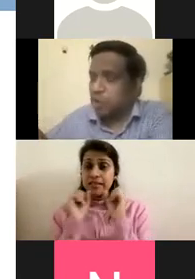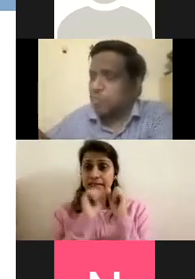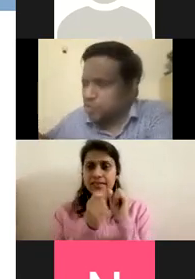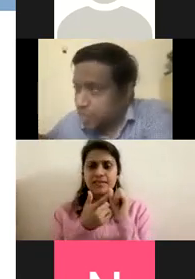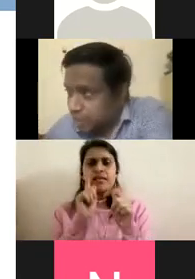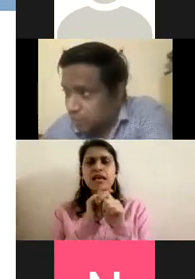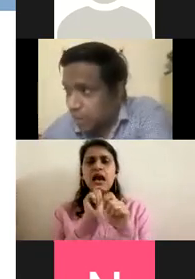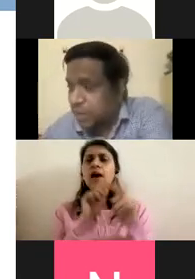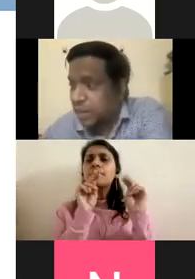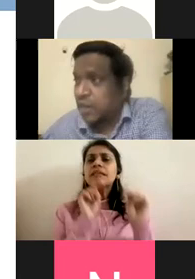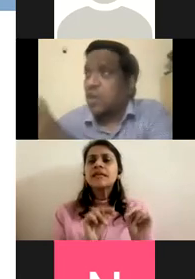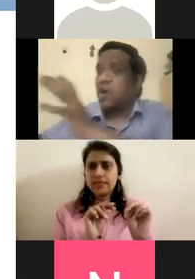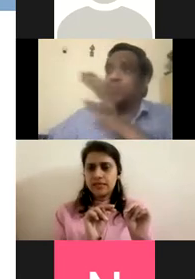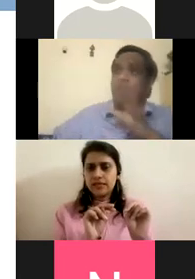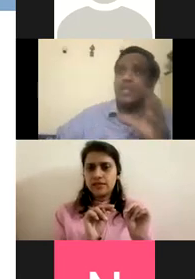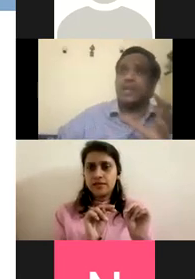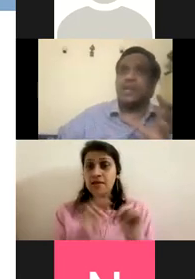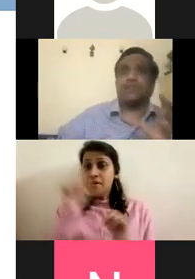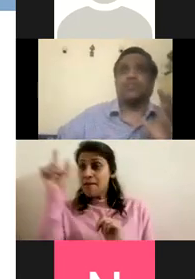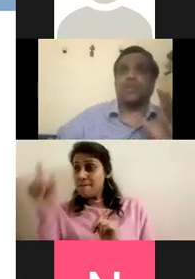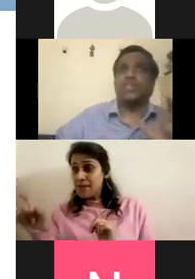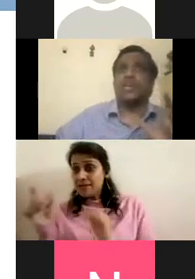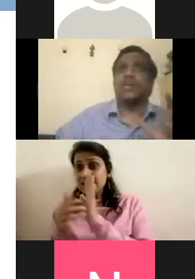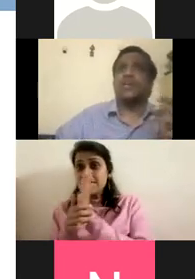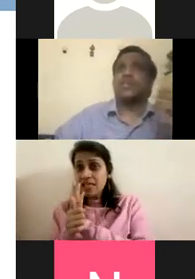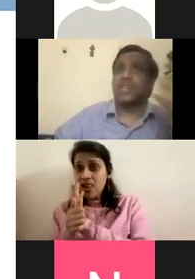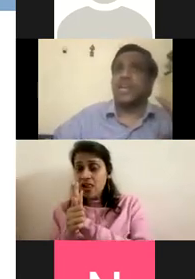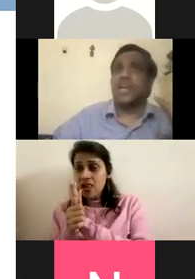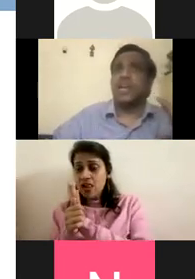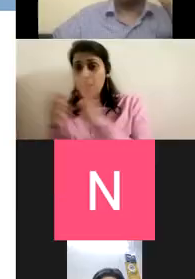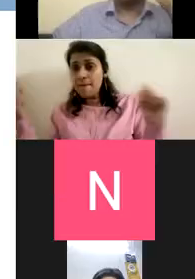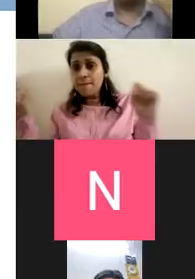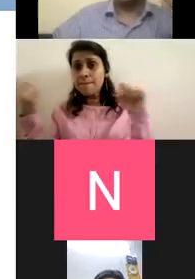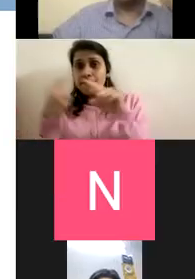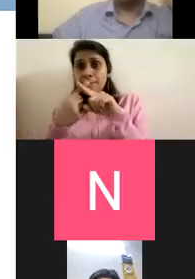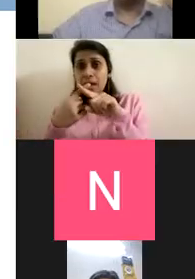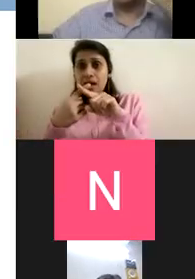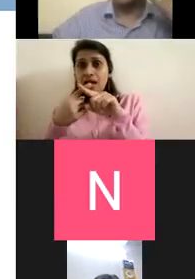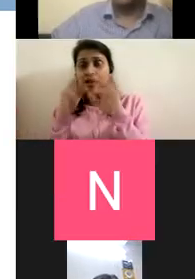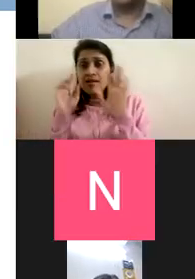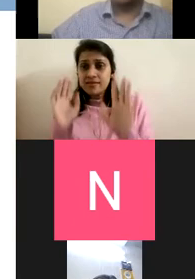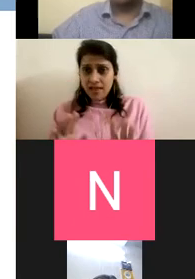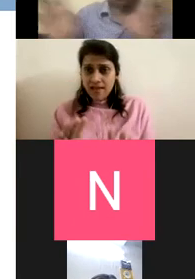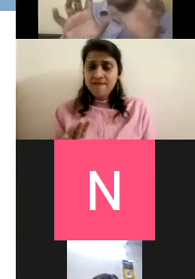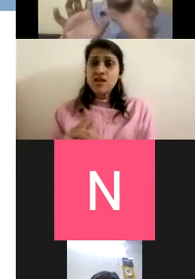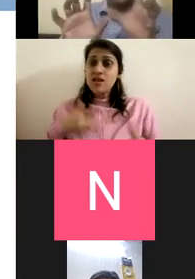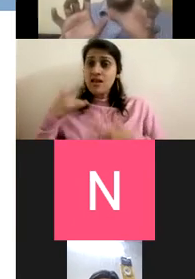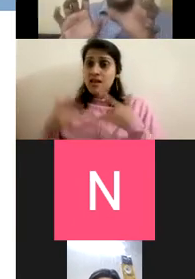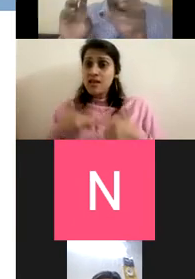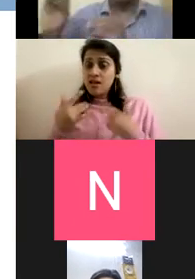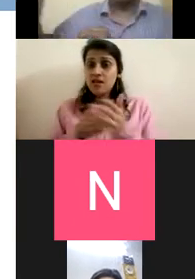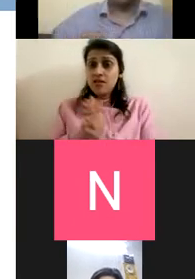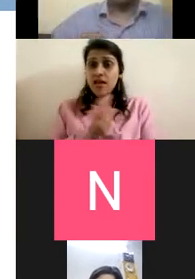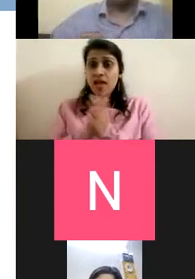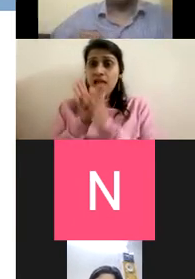है, जॉब में जो स्किल रिक्वायरमेंट है, और बंदे का जो पर्सन का स्किल है, एबिलिटी है और एस्पिरेशन है, उसको मैच करना